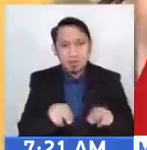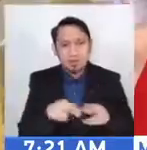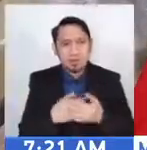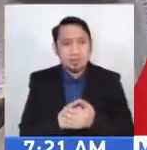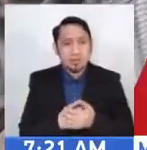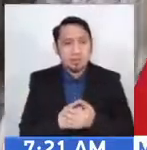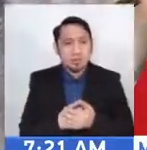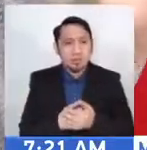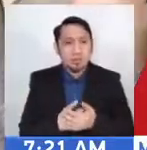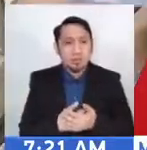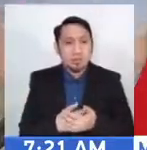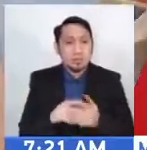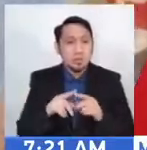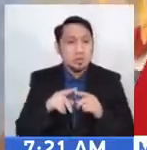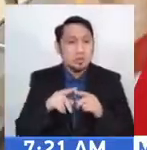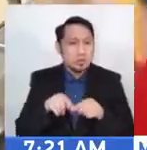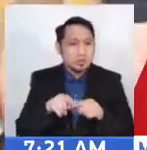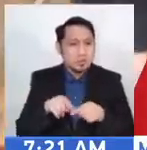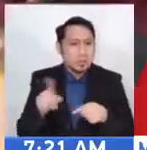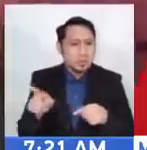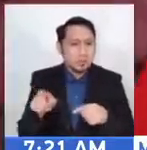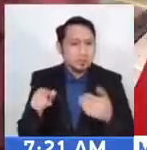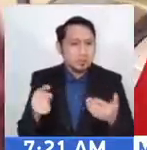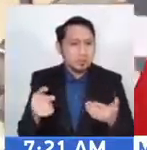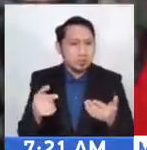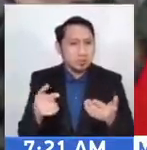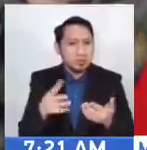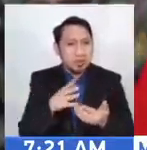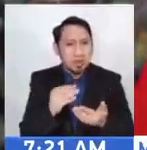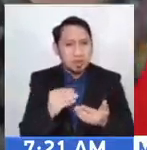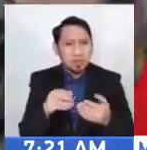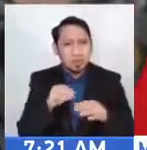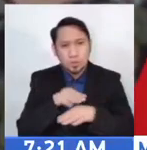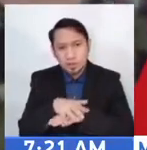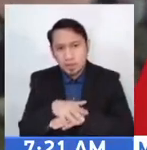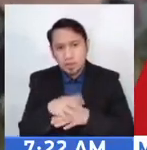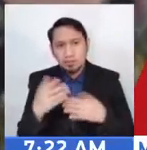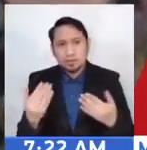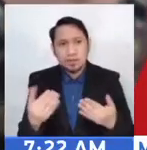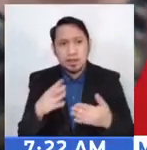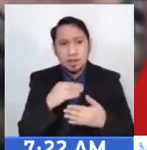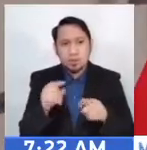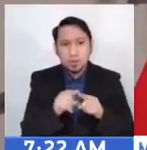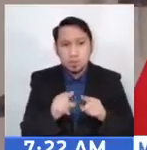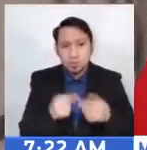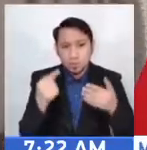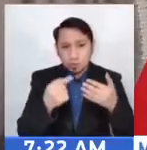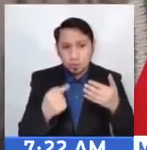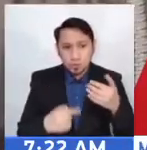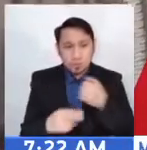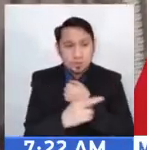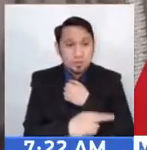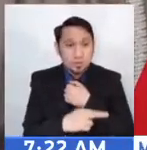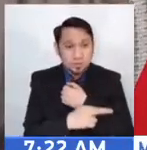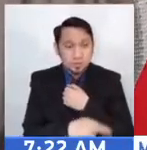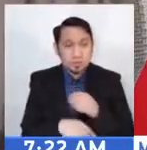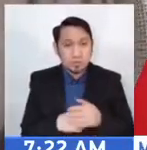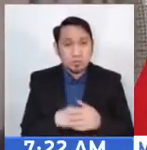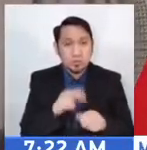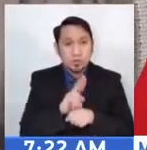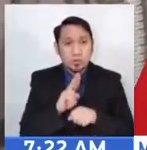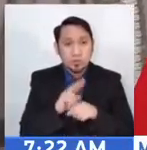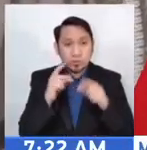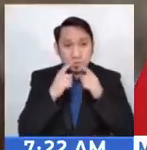healthcare utilization rates at average daily attack rate at guidelines ng bawat rehiyon sa paggamit ng face mask. Kasama rin sa